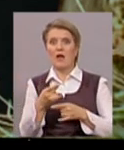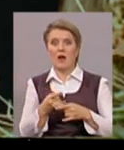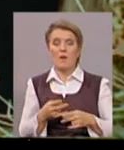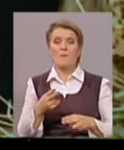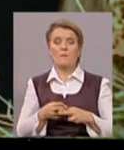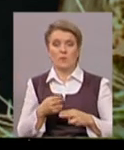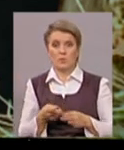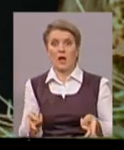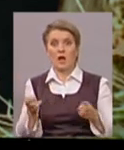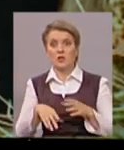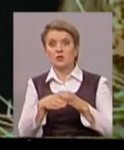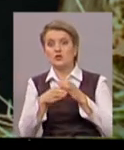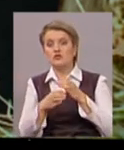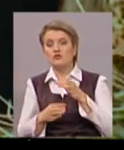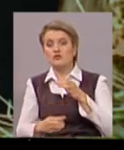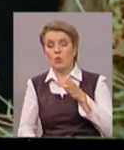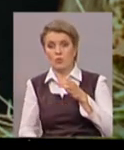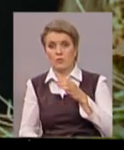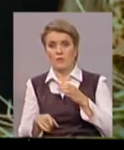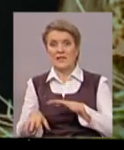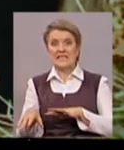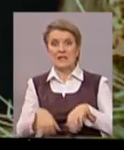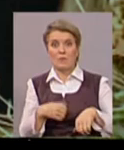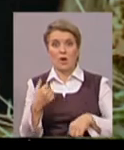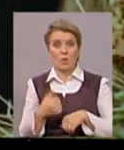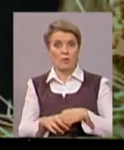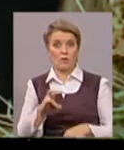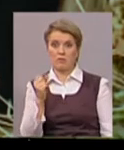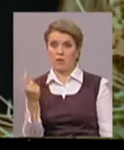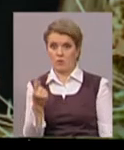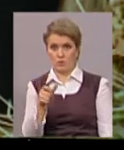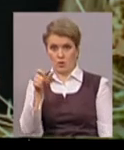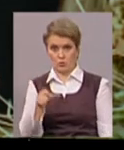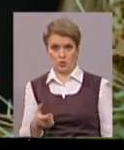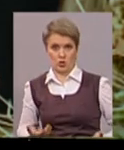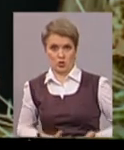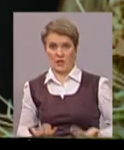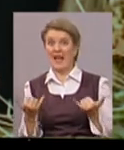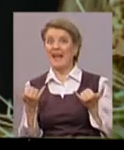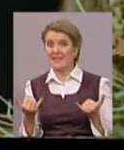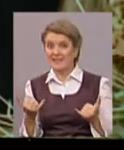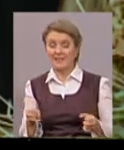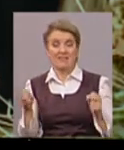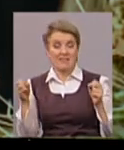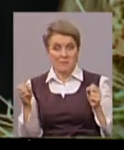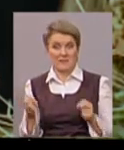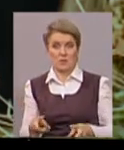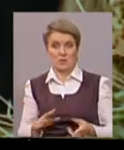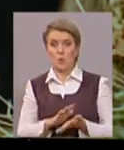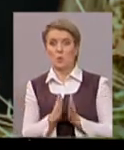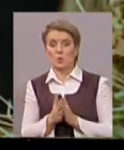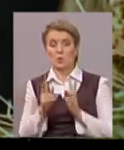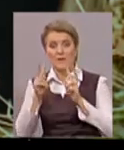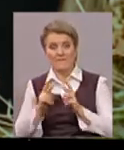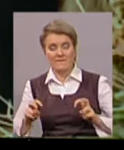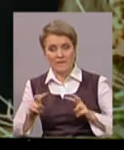лише багатометрові штольні. Вони забрали вже не одне людське життя і нині небезпечні, кажуть місцеві. Ситуацію